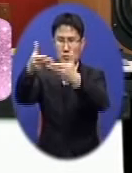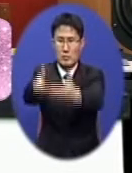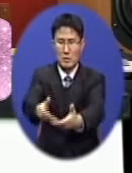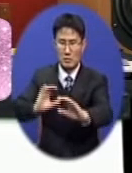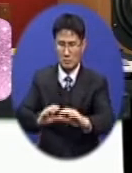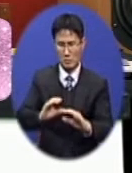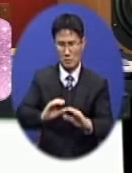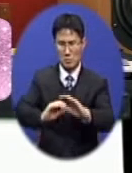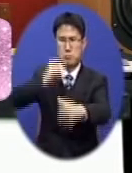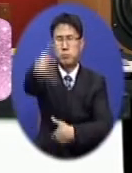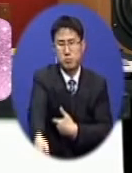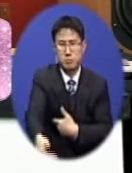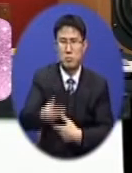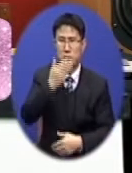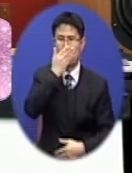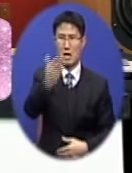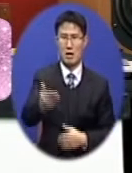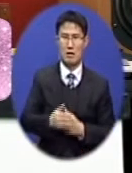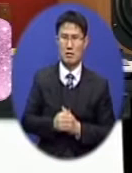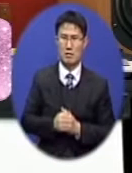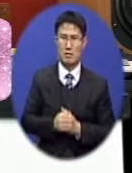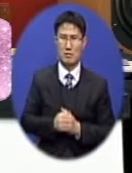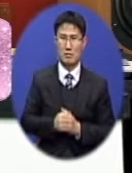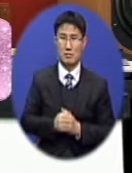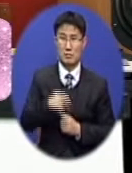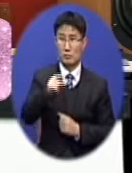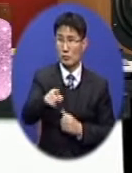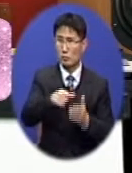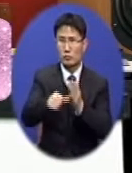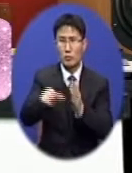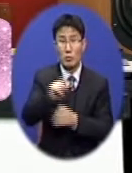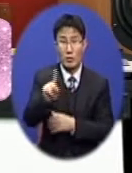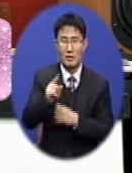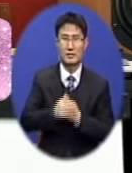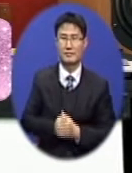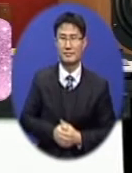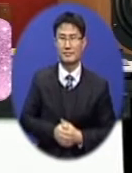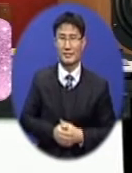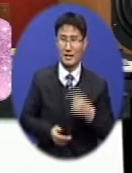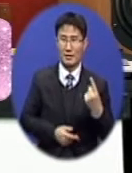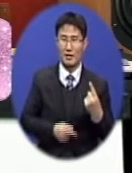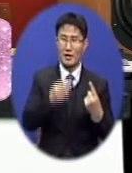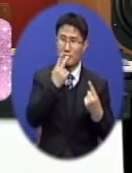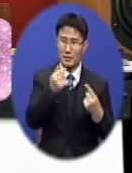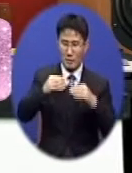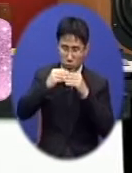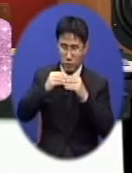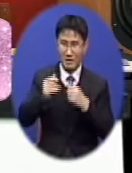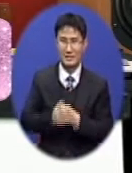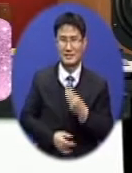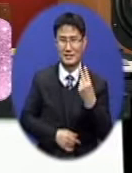쏠려 중심을 잃고 전복되는 사고도 발생합니다. 이 기구는 무엇일까요? 네. 네, 1번